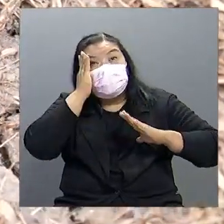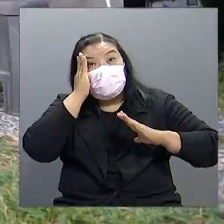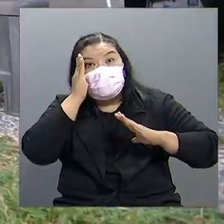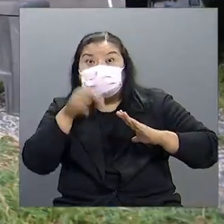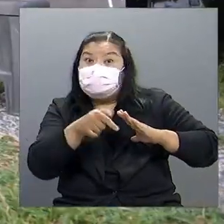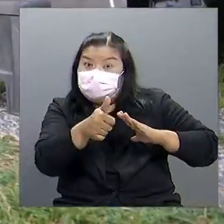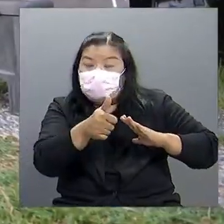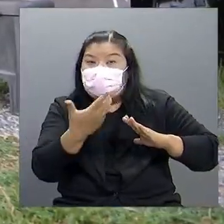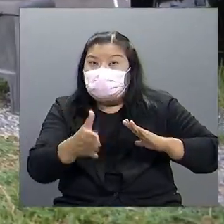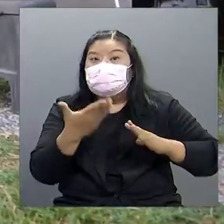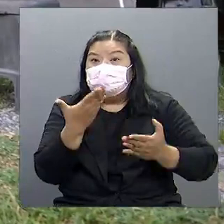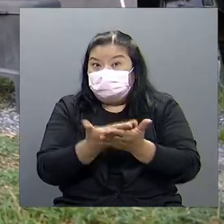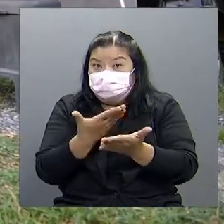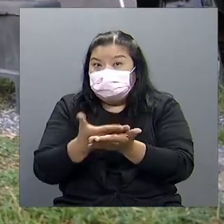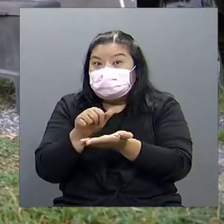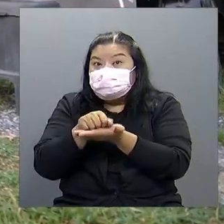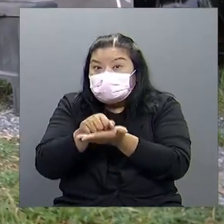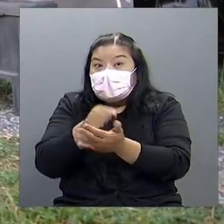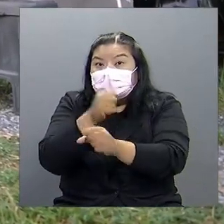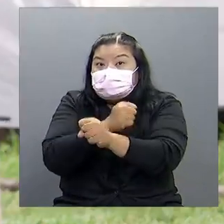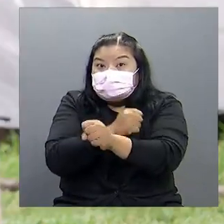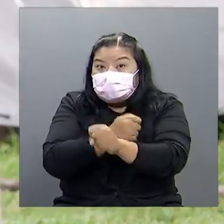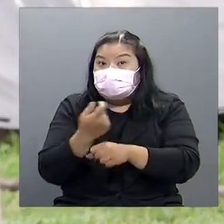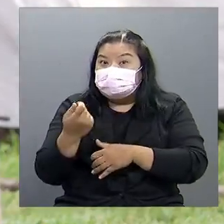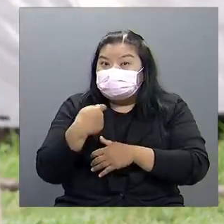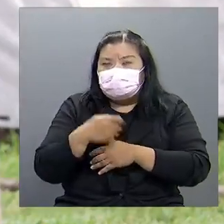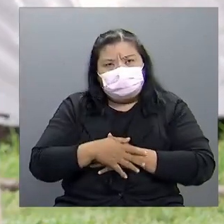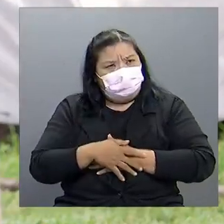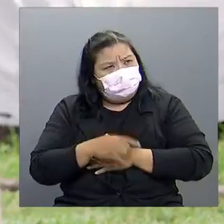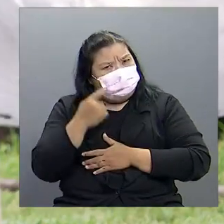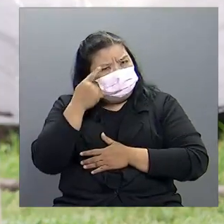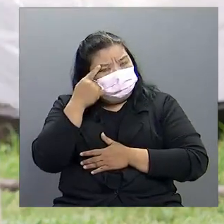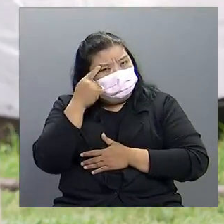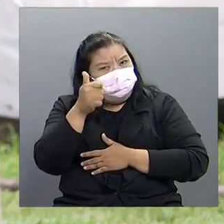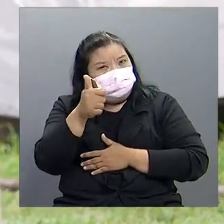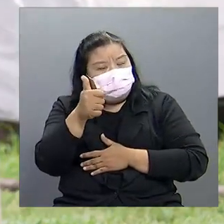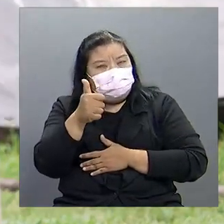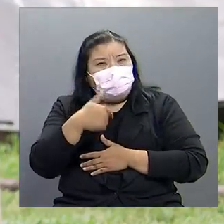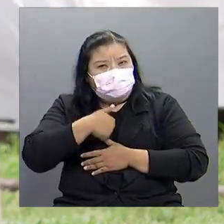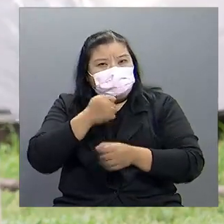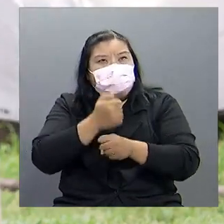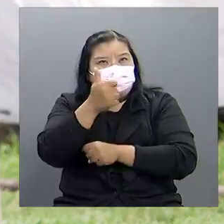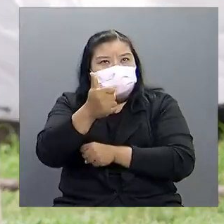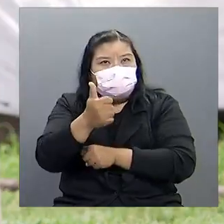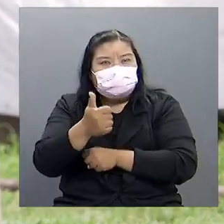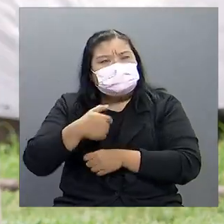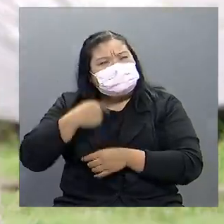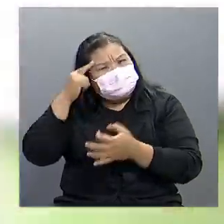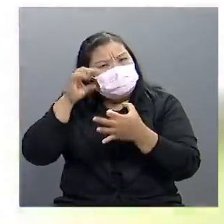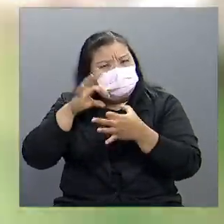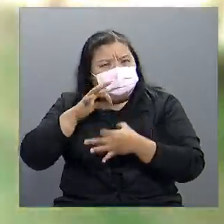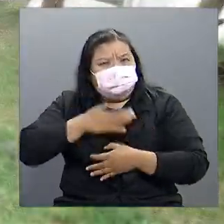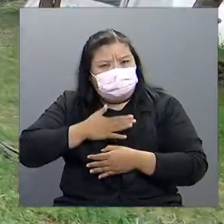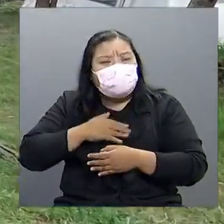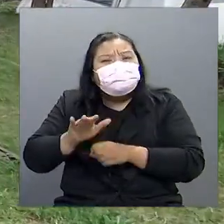ค่าบริการได้เลยเฮ้ยนี่มันทำได้มันเหมาะกับเรามันน่าจะตรงกับต้นทุนที่เรามีอะไรเงี้ยเราก็เลยเปิดเป็นลาน